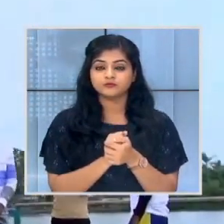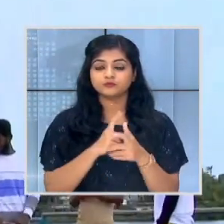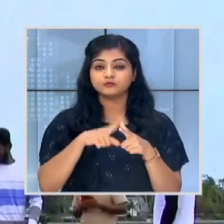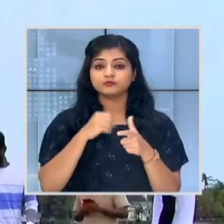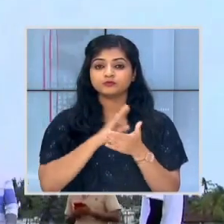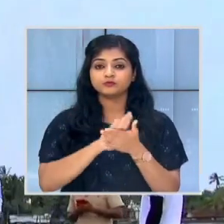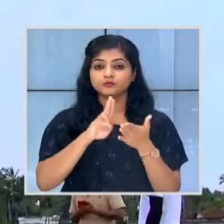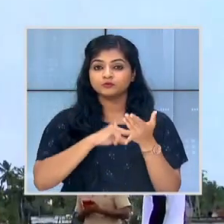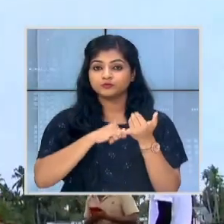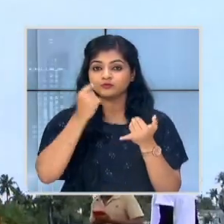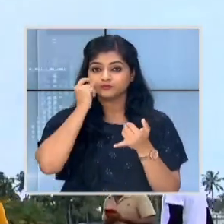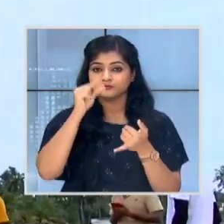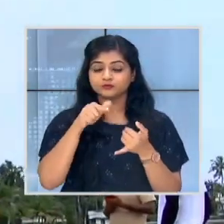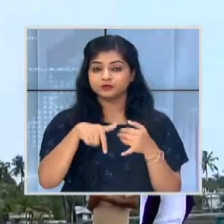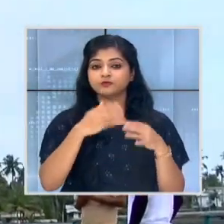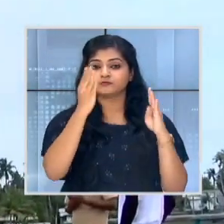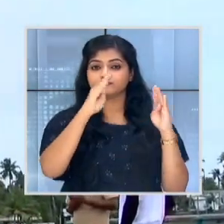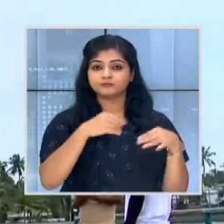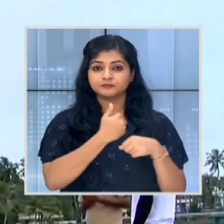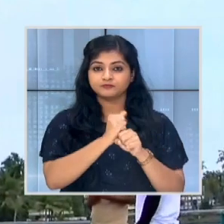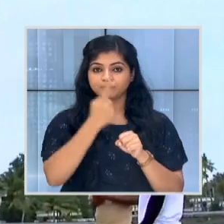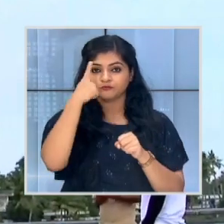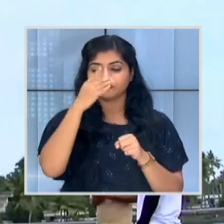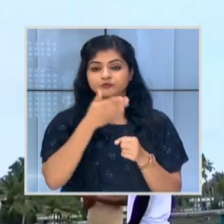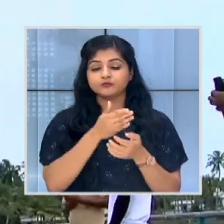ജോൺസ് കൊല്ലകടവ് ഇത്തരത്തിലൊരു ശില്പം നിർമ്മിച്ചത്. പക്ഷേ